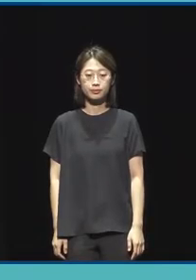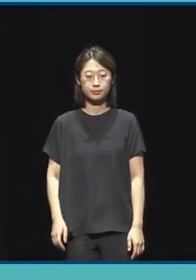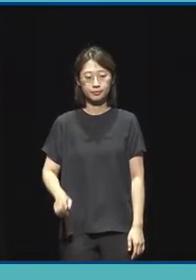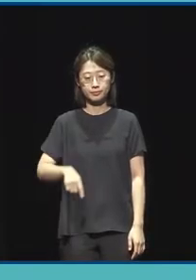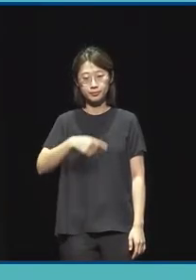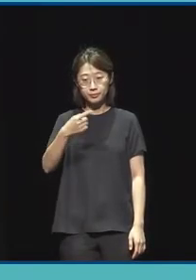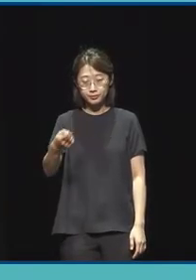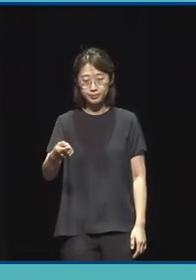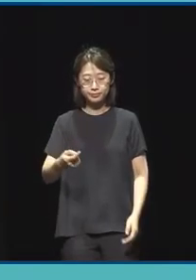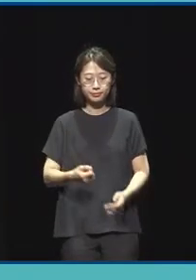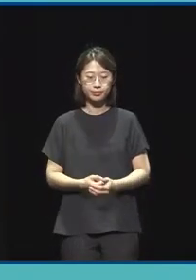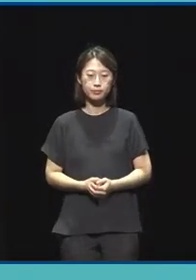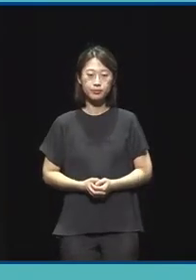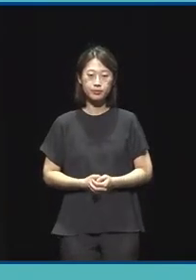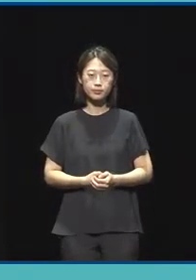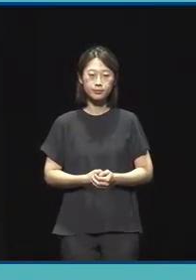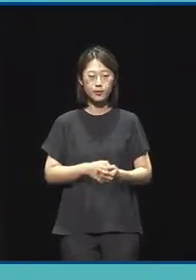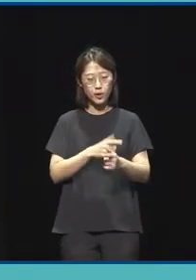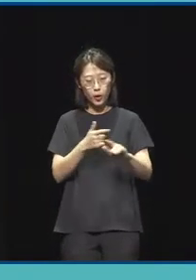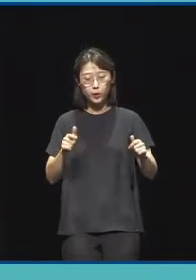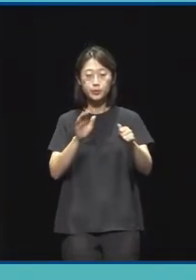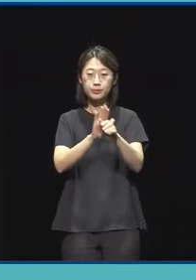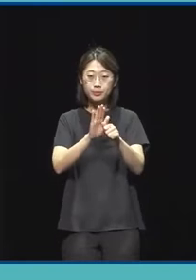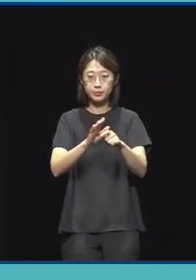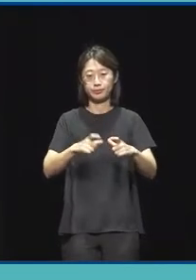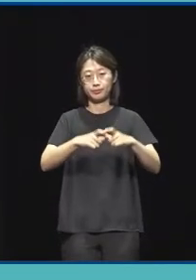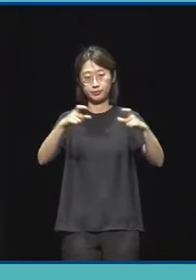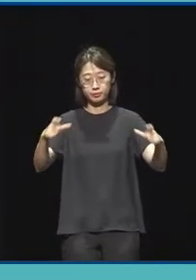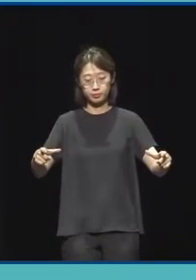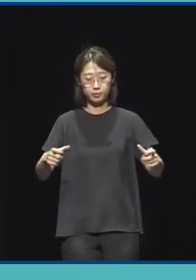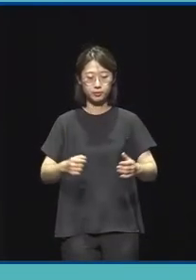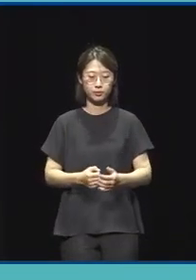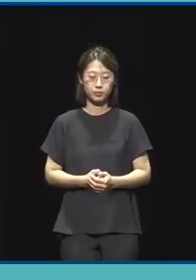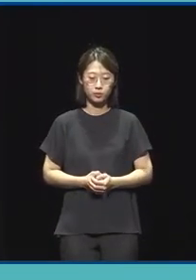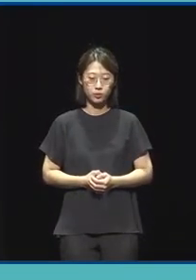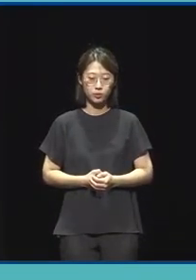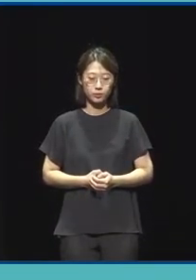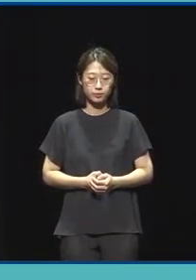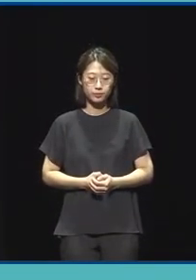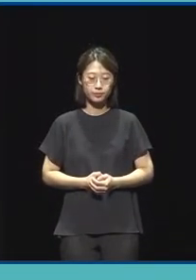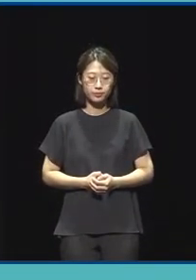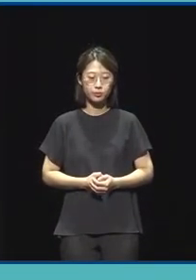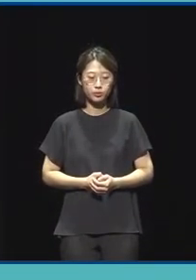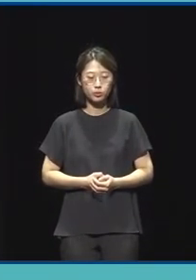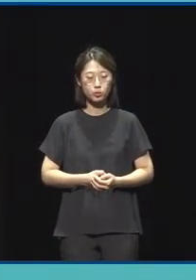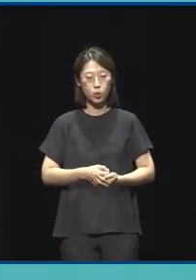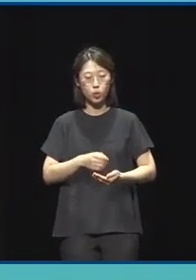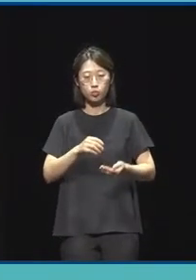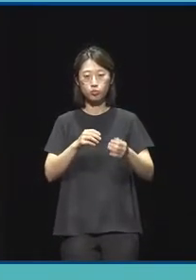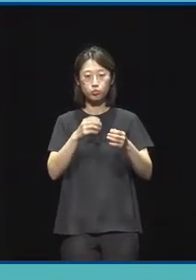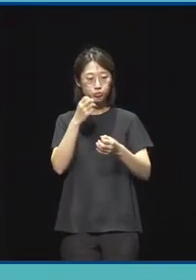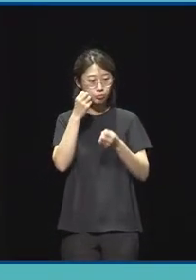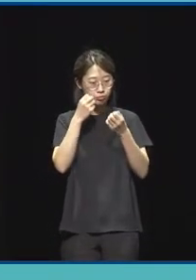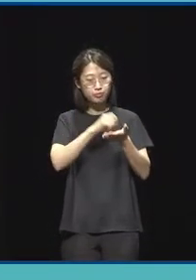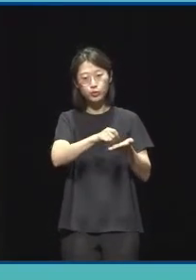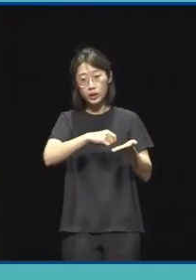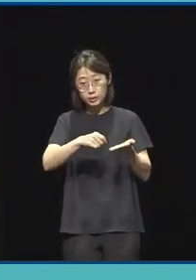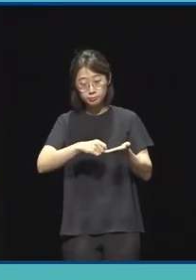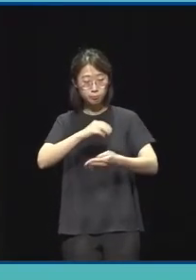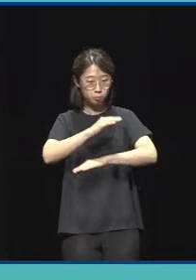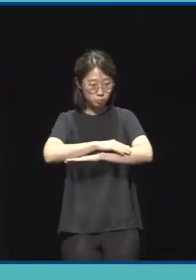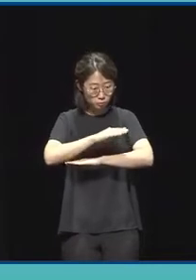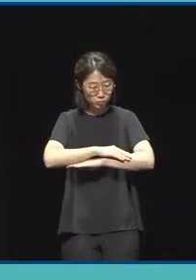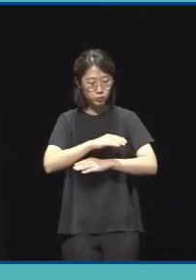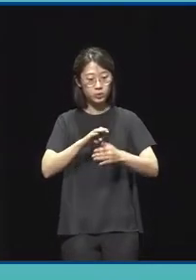다음은 단연지원 학대입니다 문예진흥원 시설부터 문의 진행기금 사업에 대한 오랜